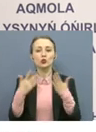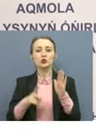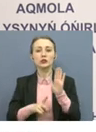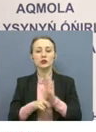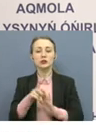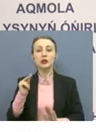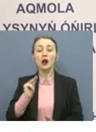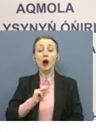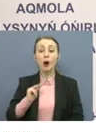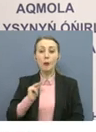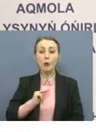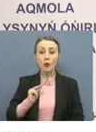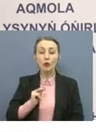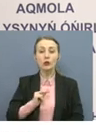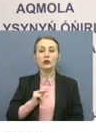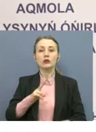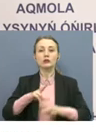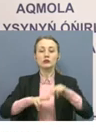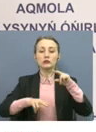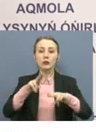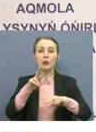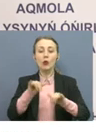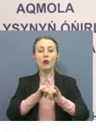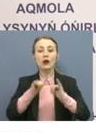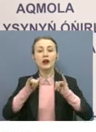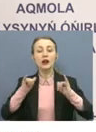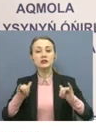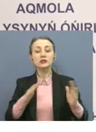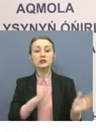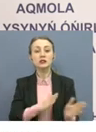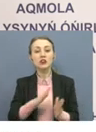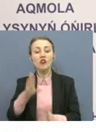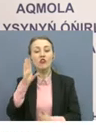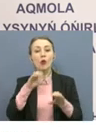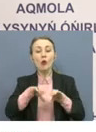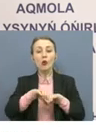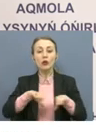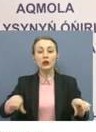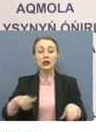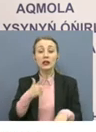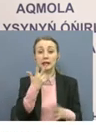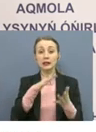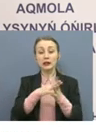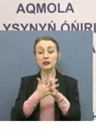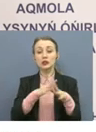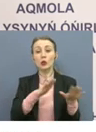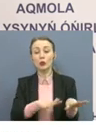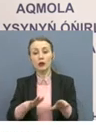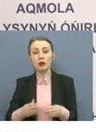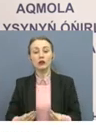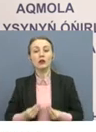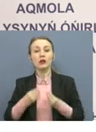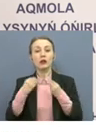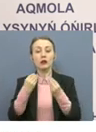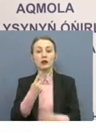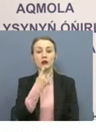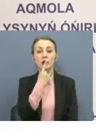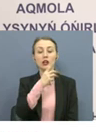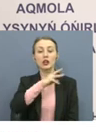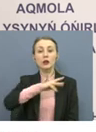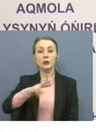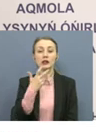еді. Өңірде бірқатар ірі жобалар жүзеге асырылды. Сауықтыру, шынықтыру кешенінің құрылысы аяқталды. 3 елді мекенде ауыз сумен